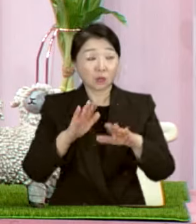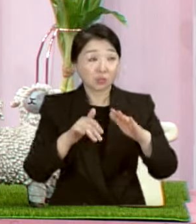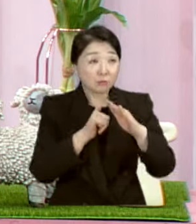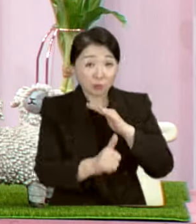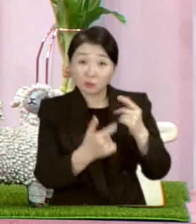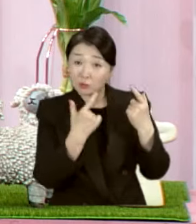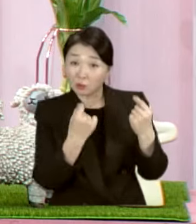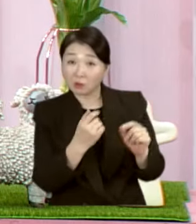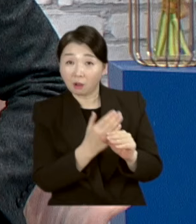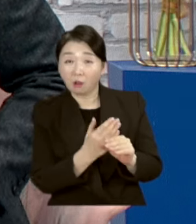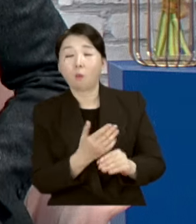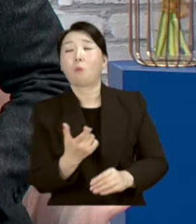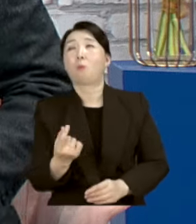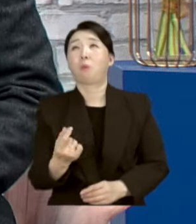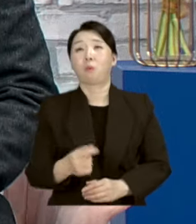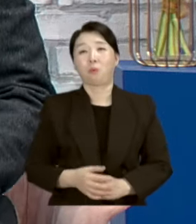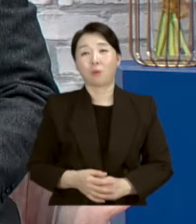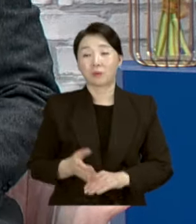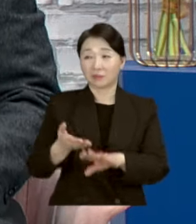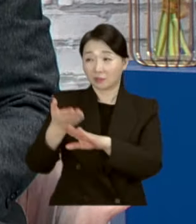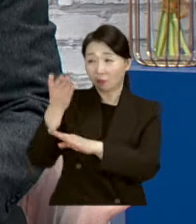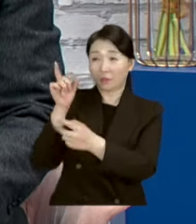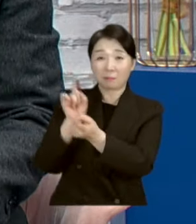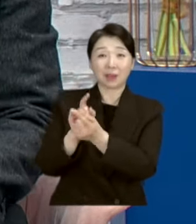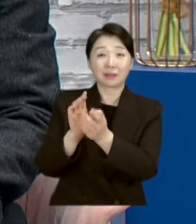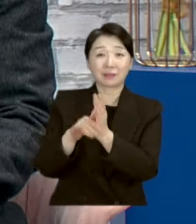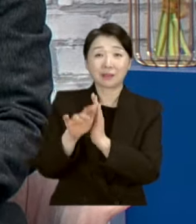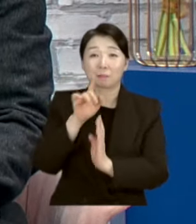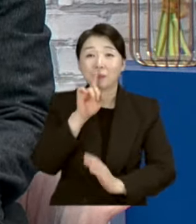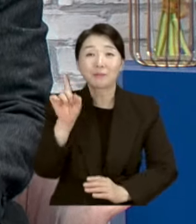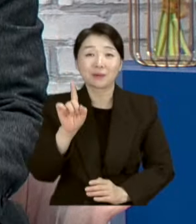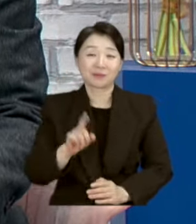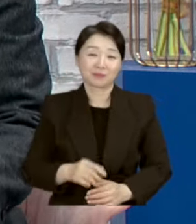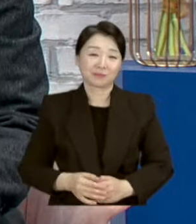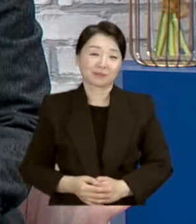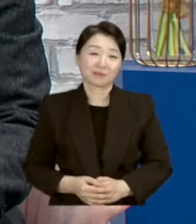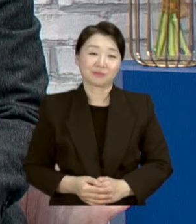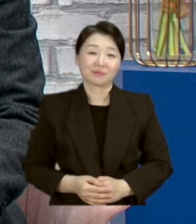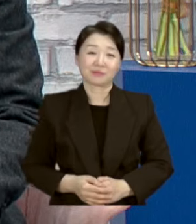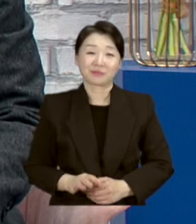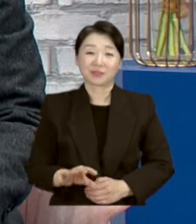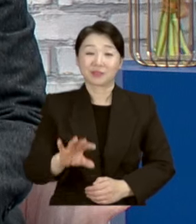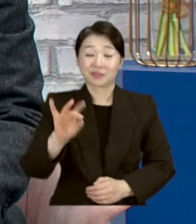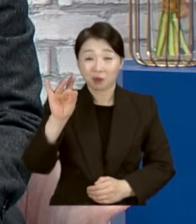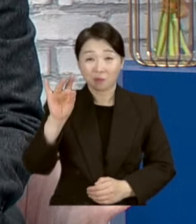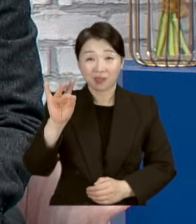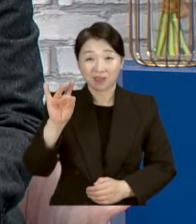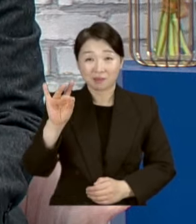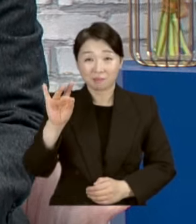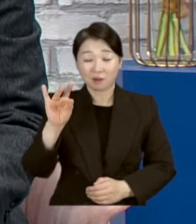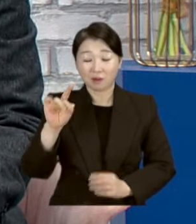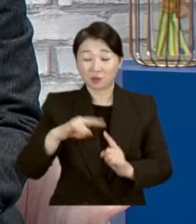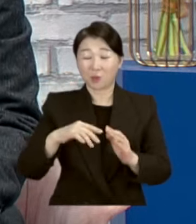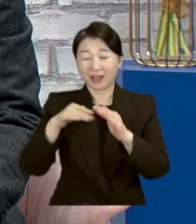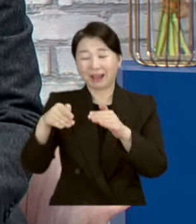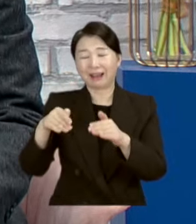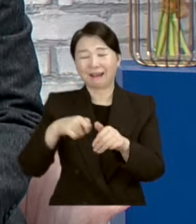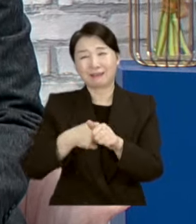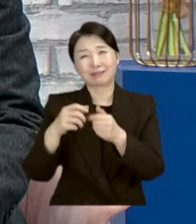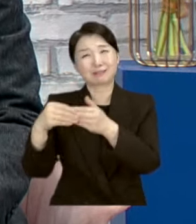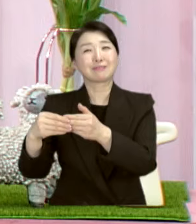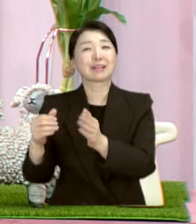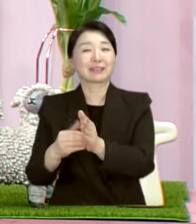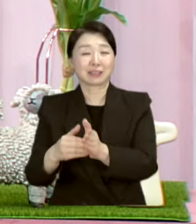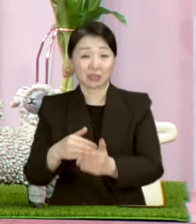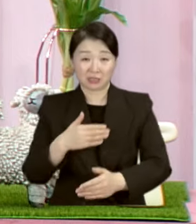이야 대단하시네요. 뭐 그분 만나면은 지금 뭐래요 서로? 처음에 내가 가기 어려웠던 교회를 끌고